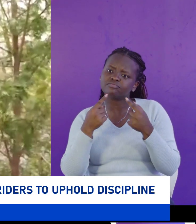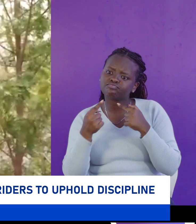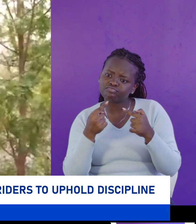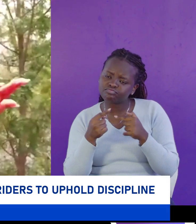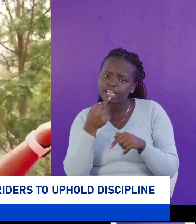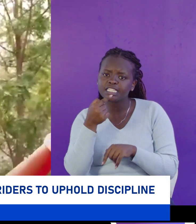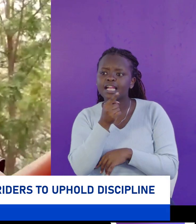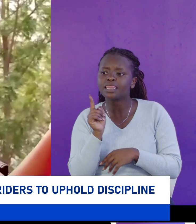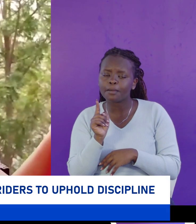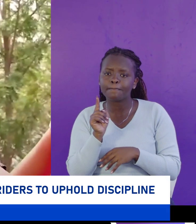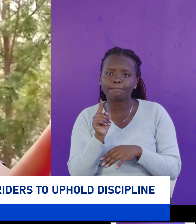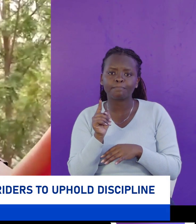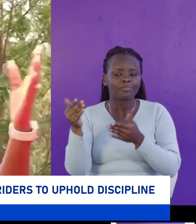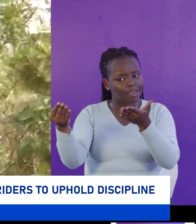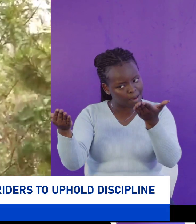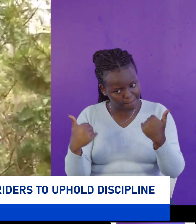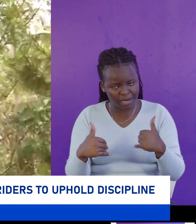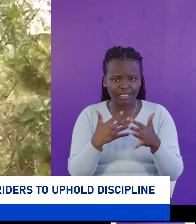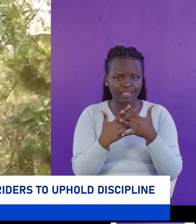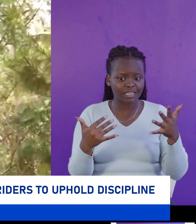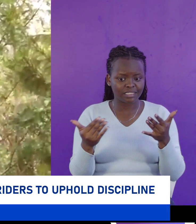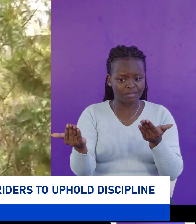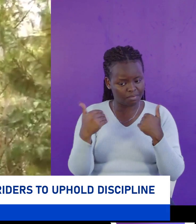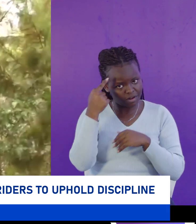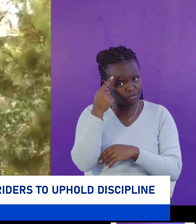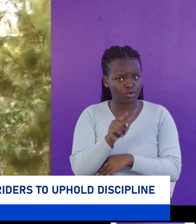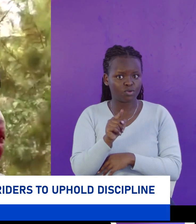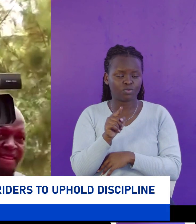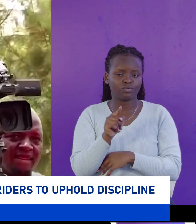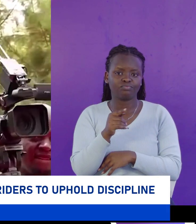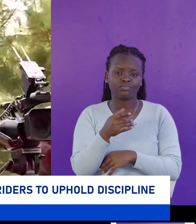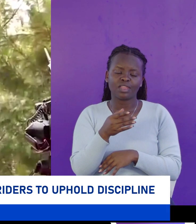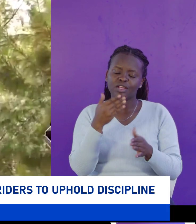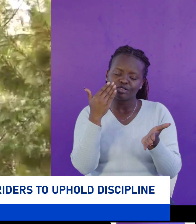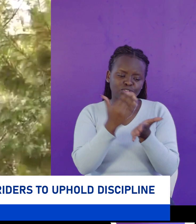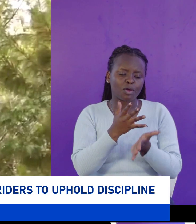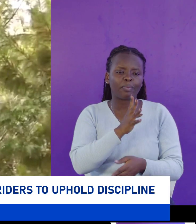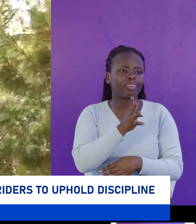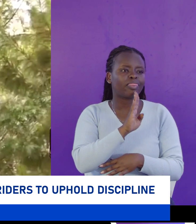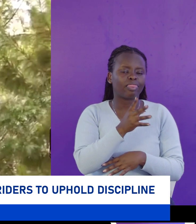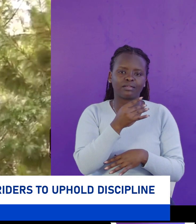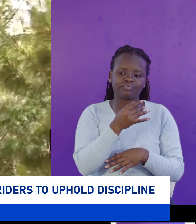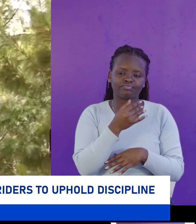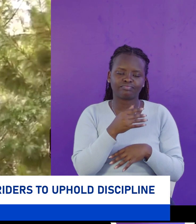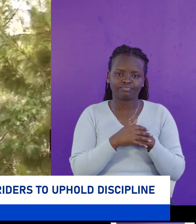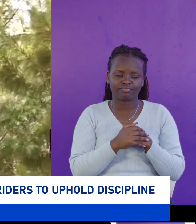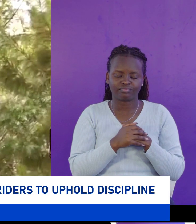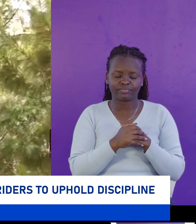muambie walete kile ambacho wamewaletea. Wacheni kukula tu mdomo tupu. Ni kweli si kweli?